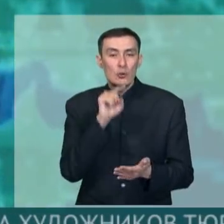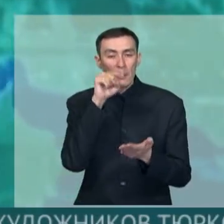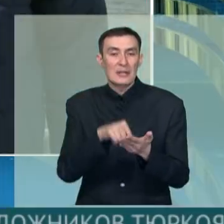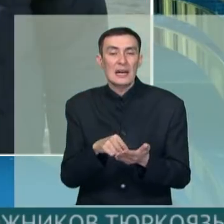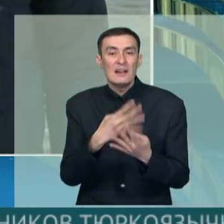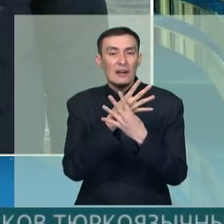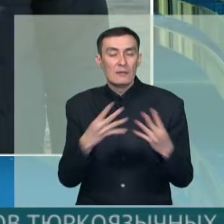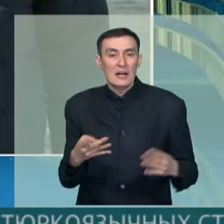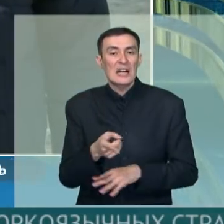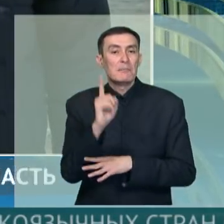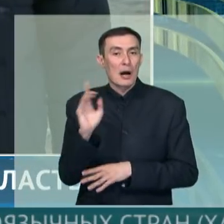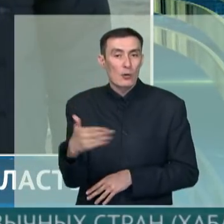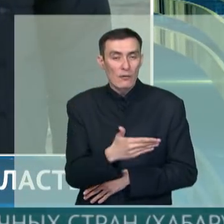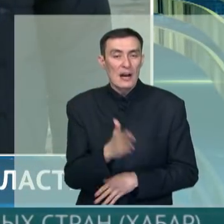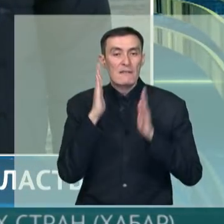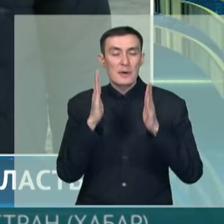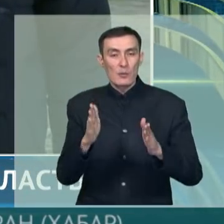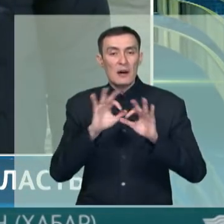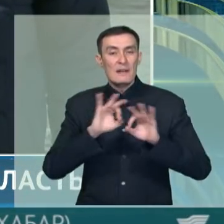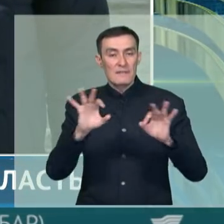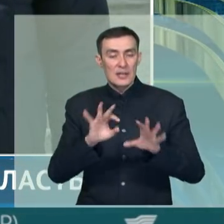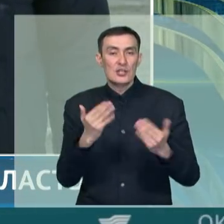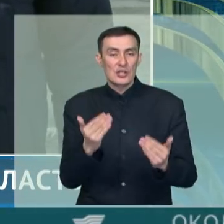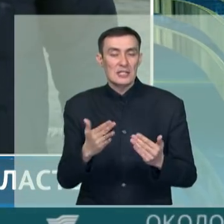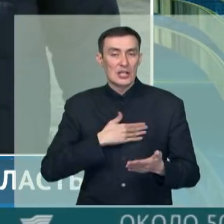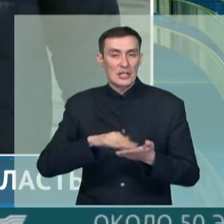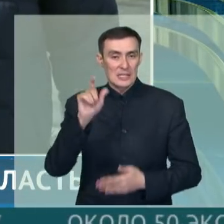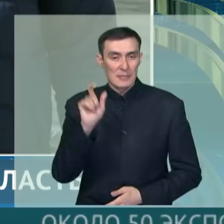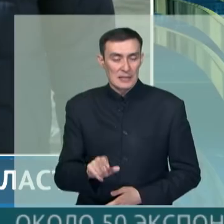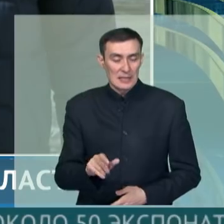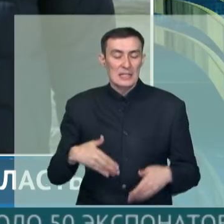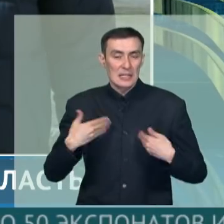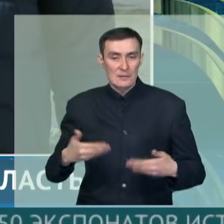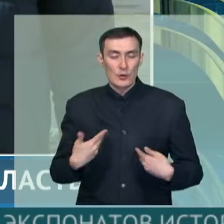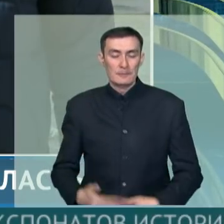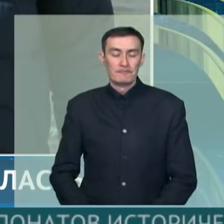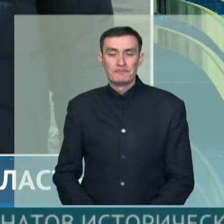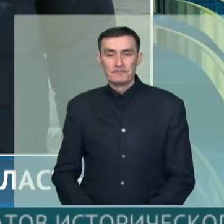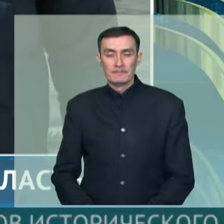в снасти рыбаков, в прямом эфире расскажет Виктор Сутягин. Виктор, вы на связи.